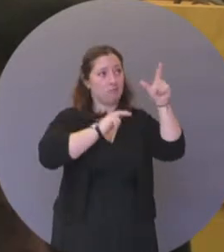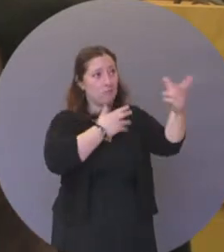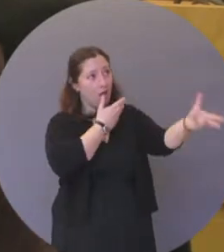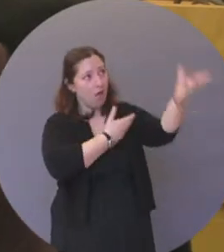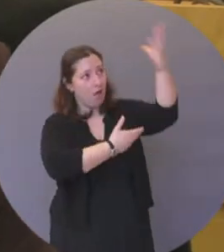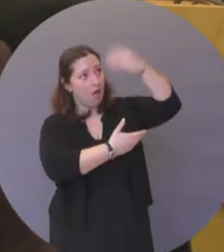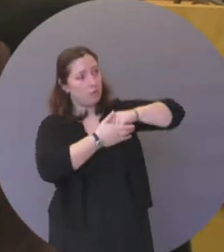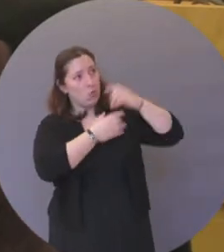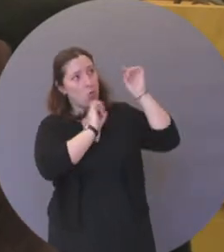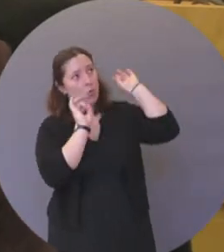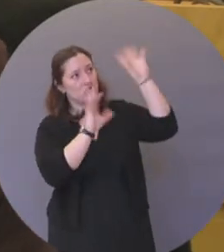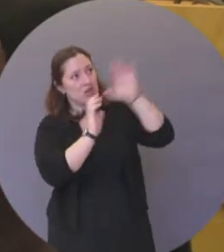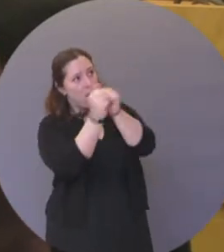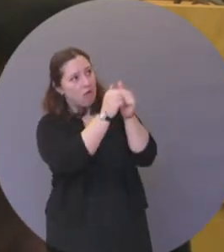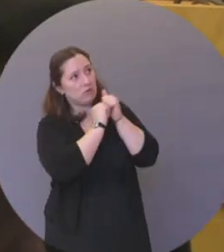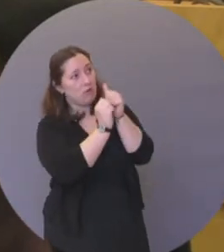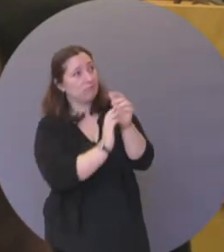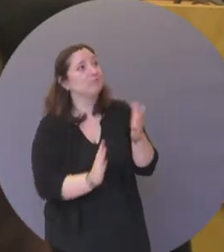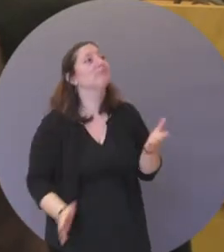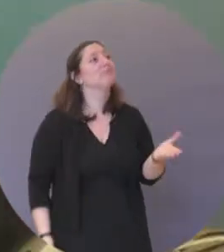rejet à nos côtés